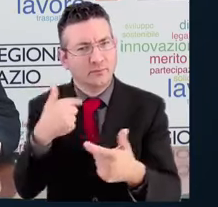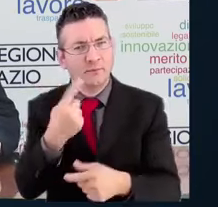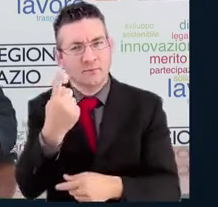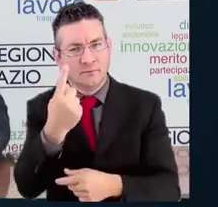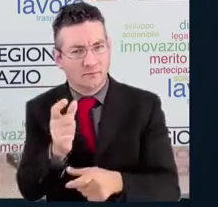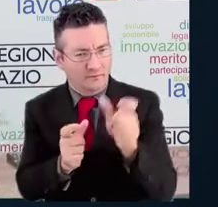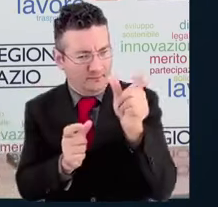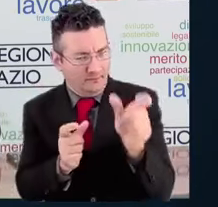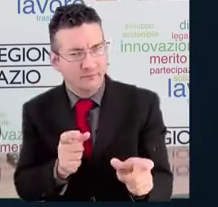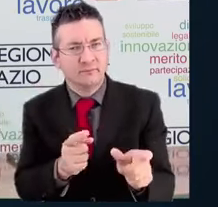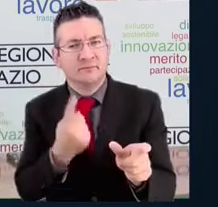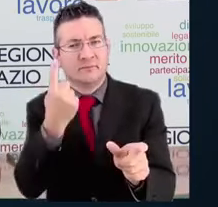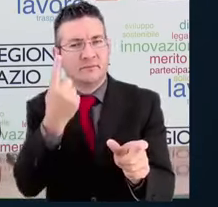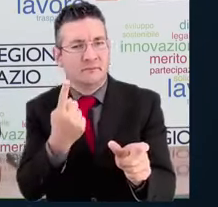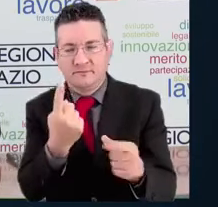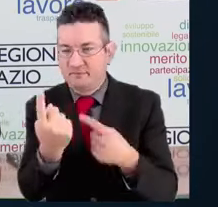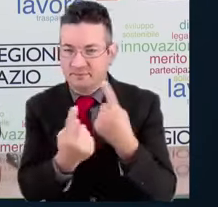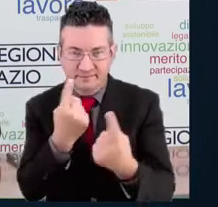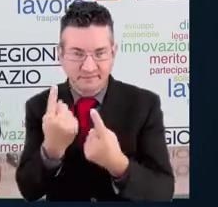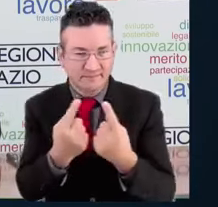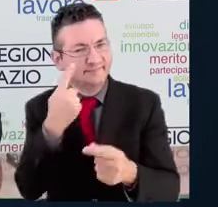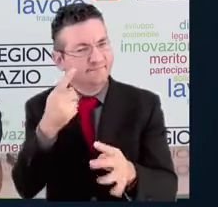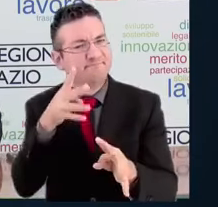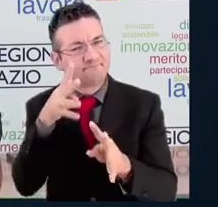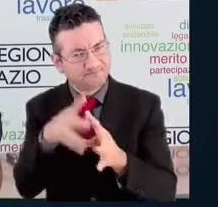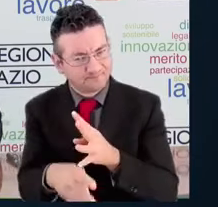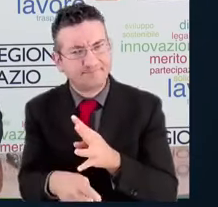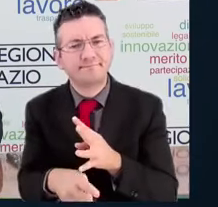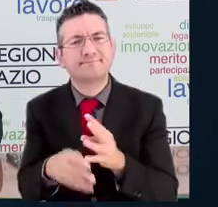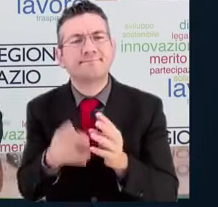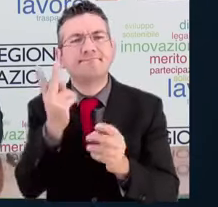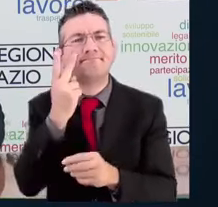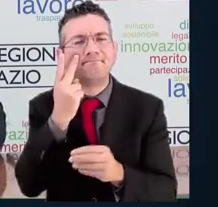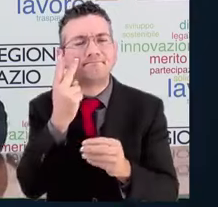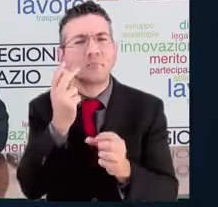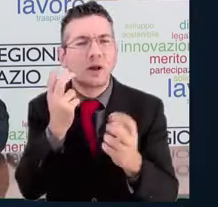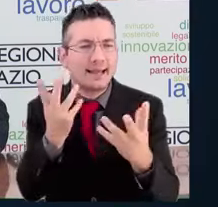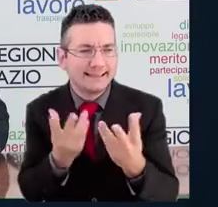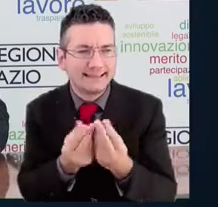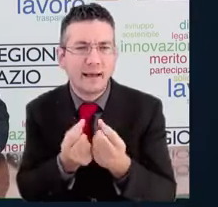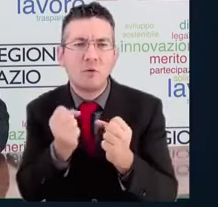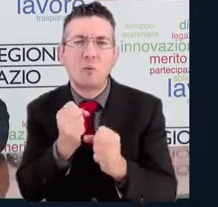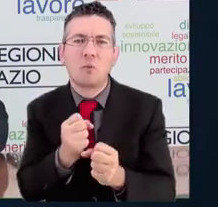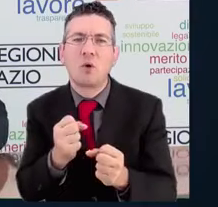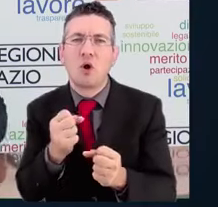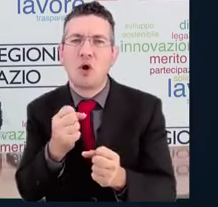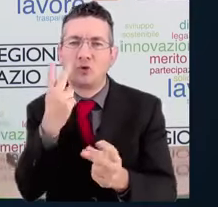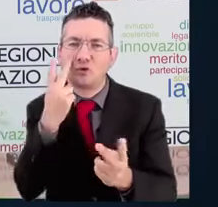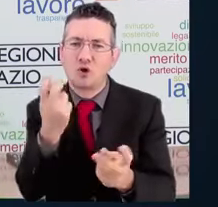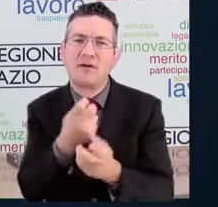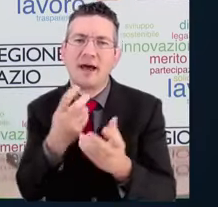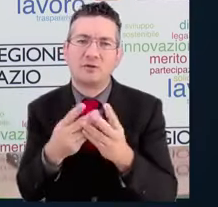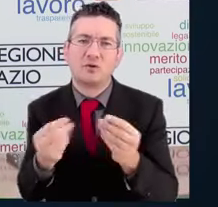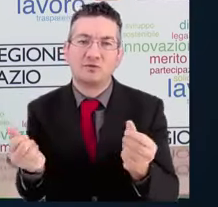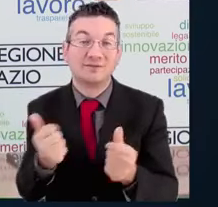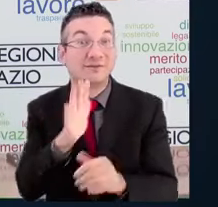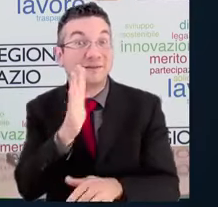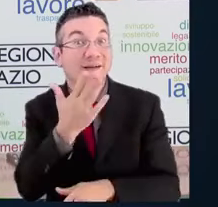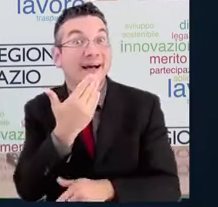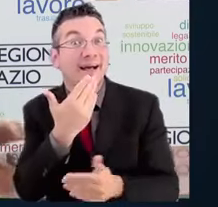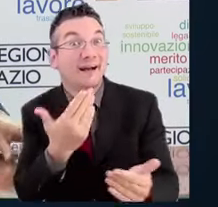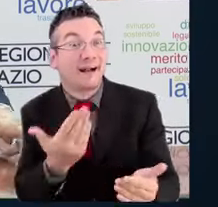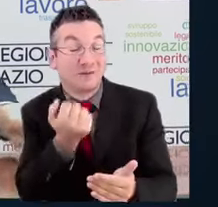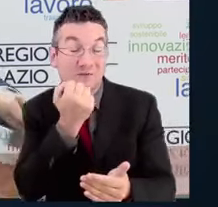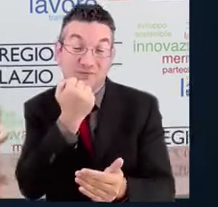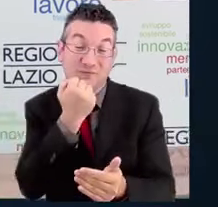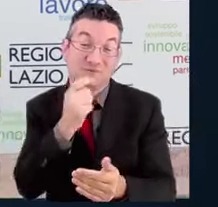una sola realtà però approfondiamo le vediamo se possiamo trovare insieme una risposta ecco grazie vi chiedo scusa